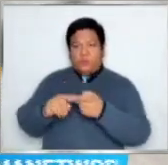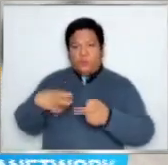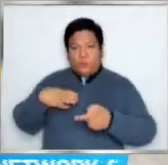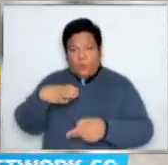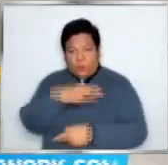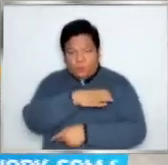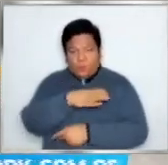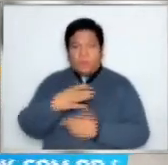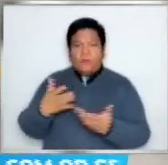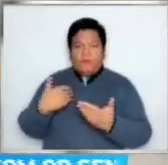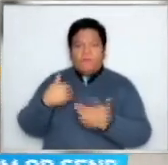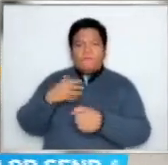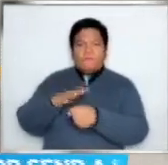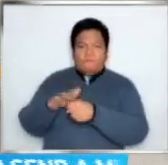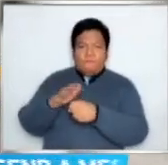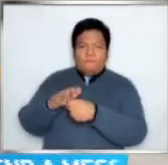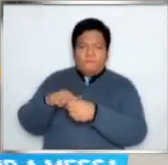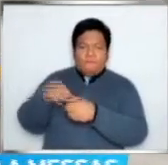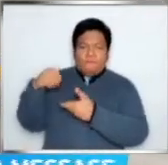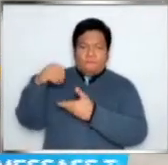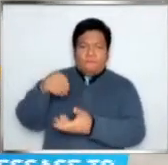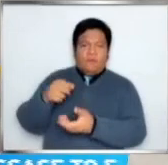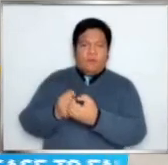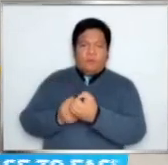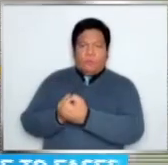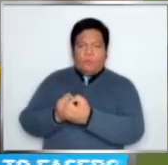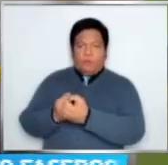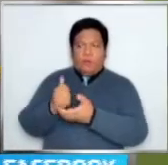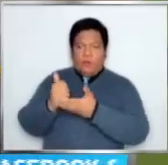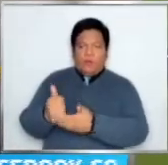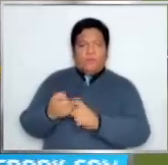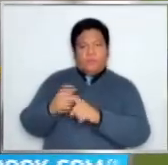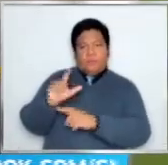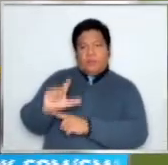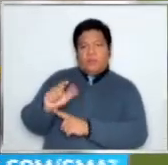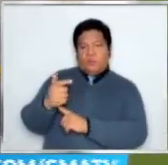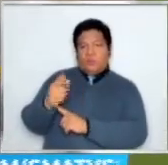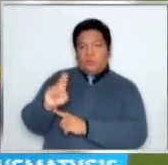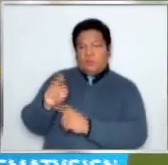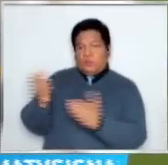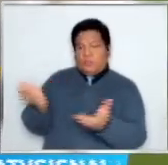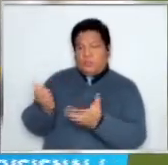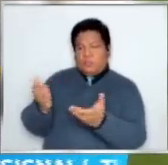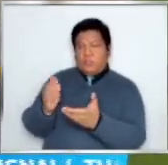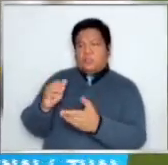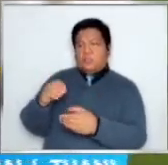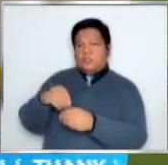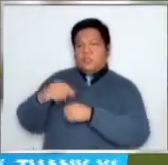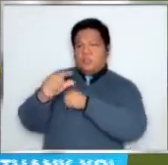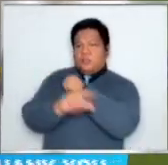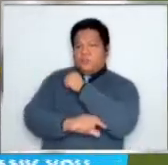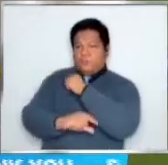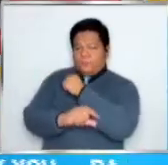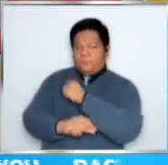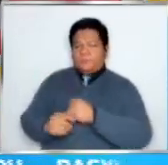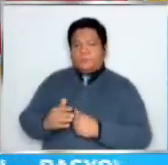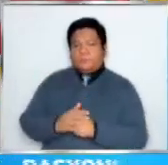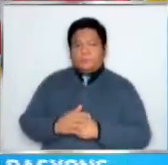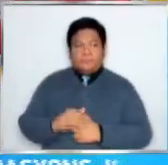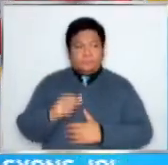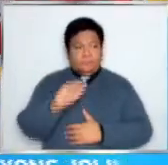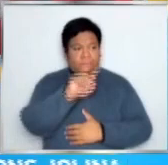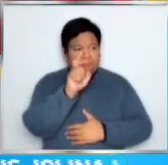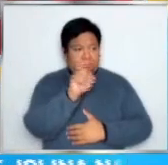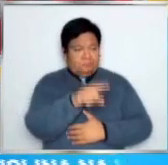naman yung tulong galing sa mga LGU ng bayan sa Atimonan, sa Quezon Province, Rafi. At naipatutupad naman, Piwi,